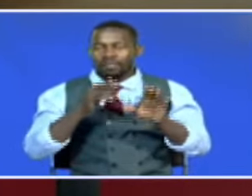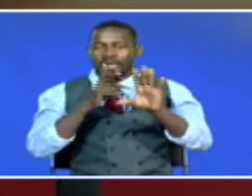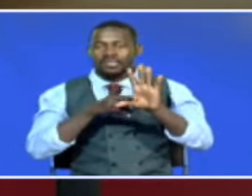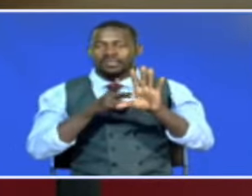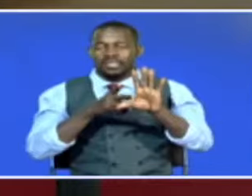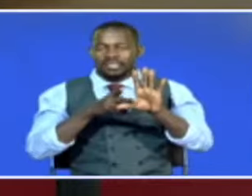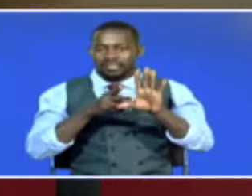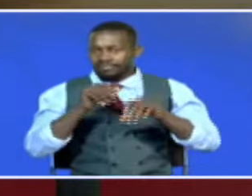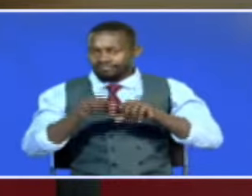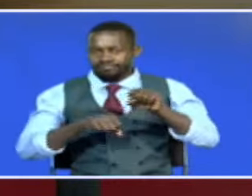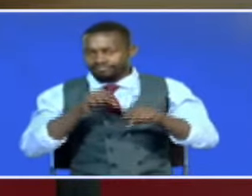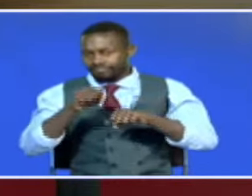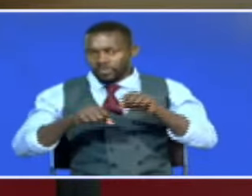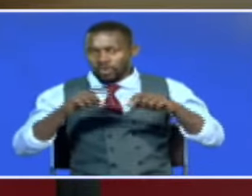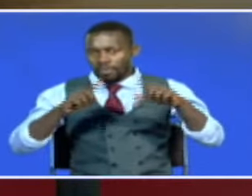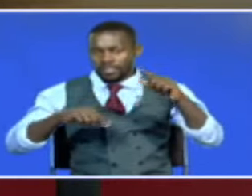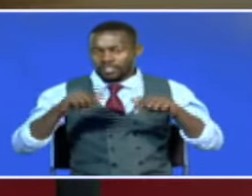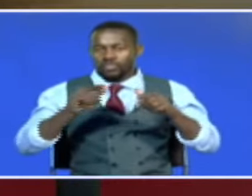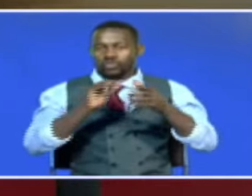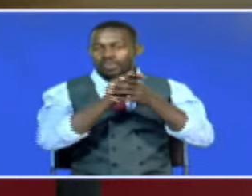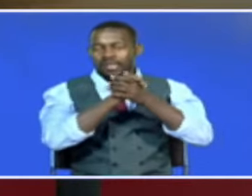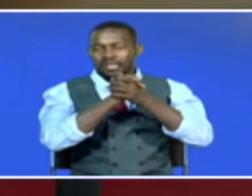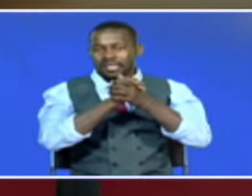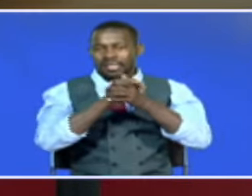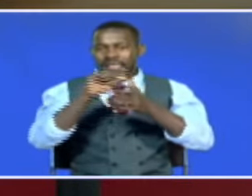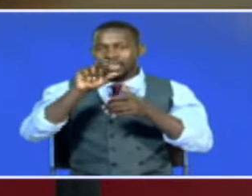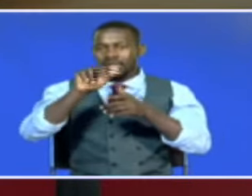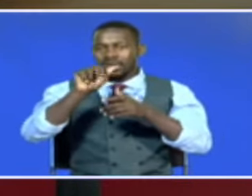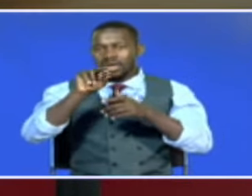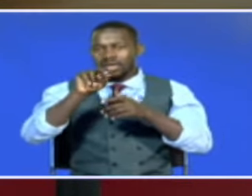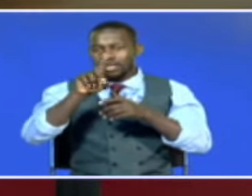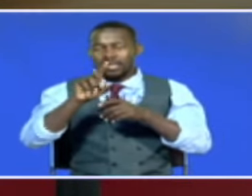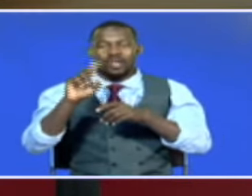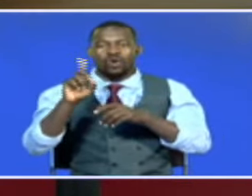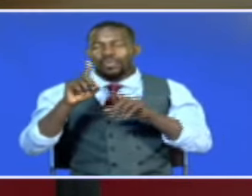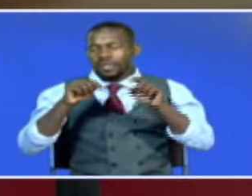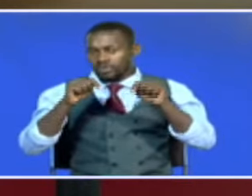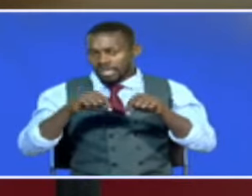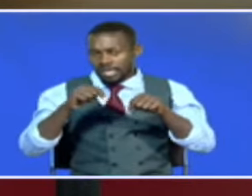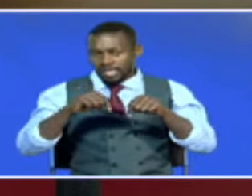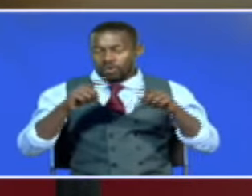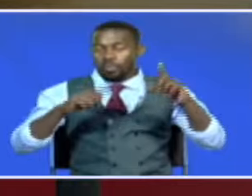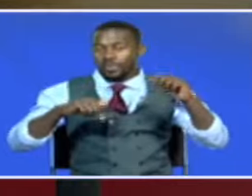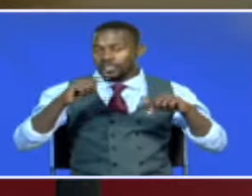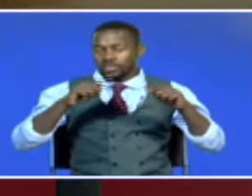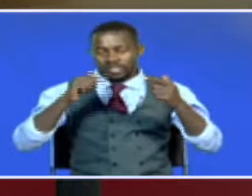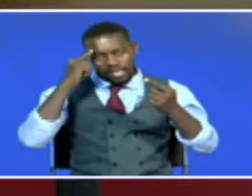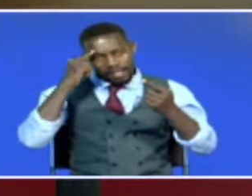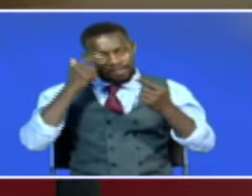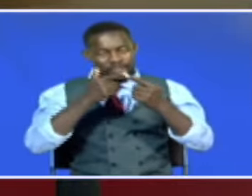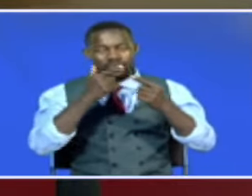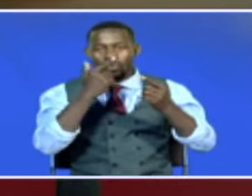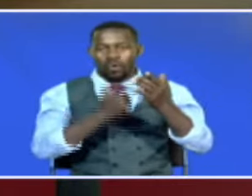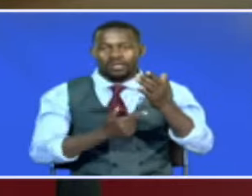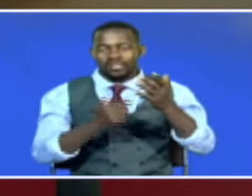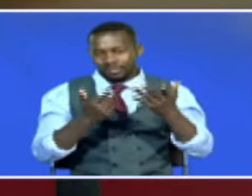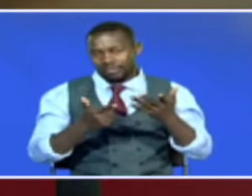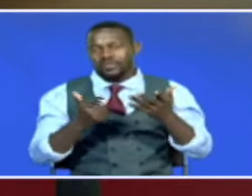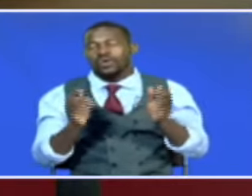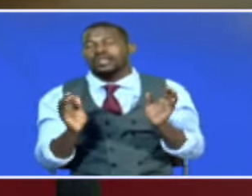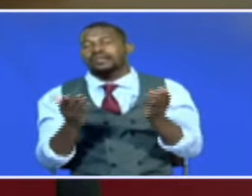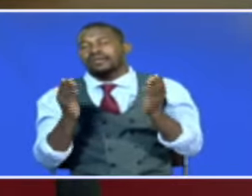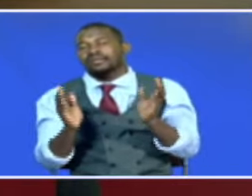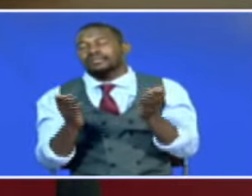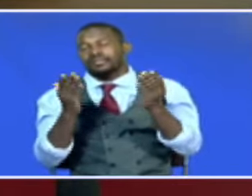ya mbio za baiskeli za Jubilee Grand Nairobi zilizoandaliwa jijini Nairobi. Mashindano haya yalilenga kutoa hamasa kwa jamii kutumia